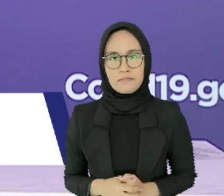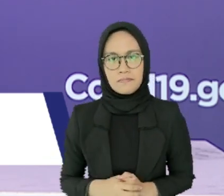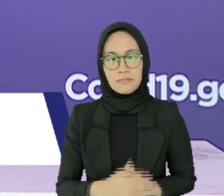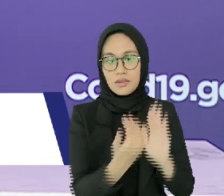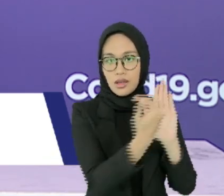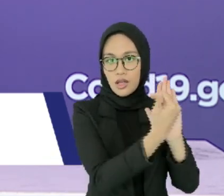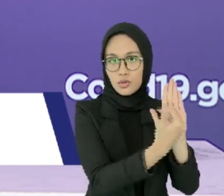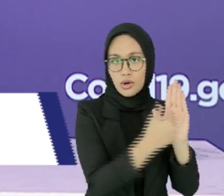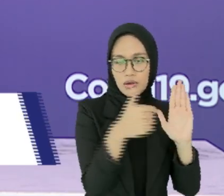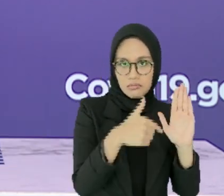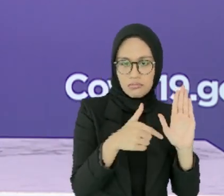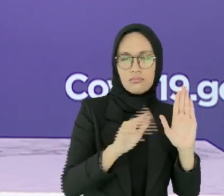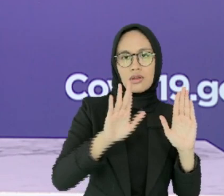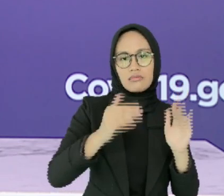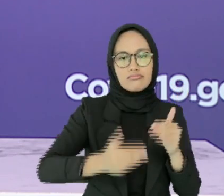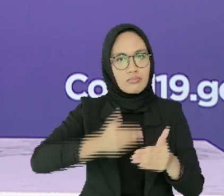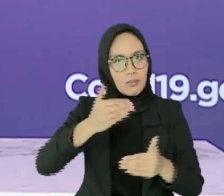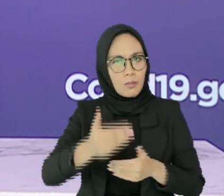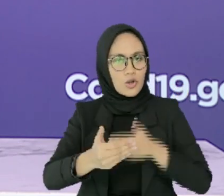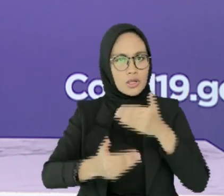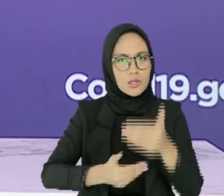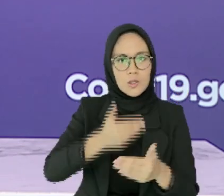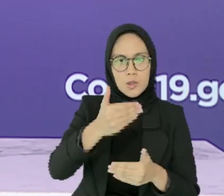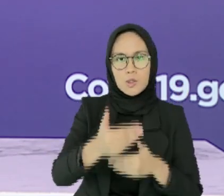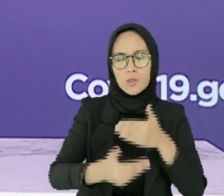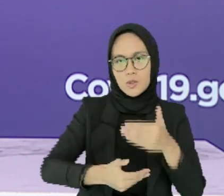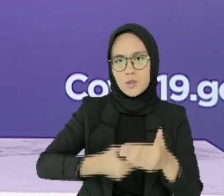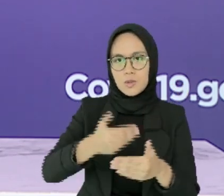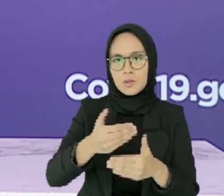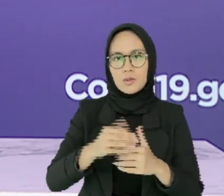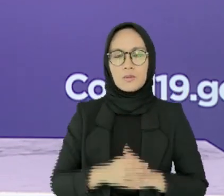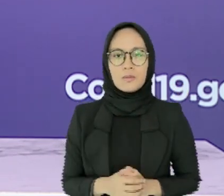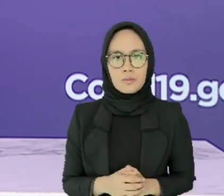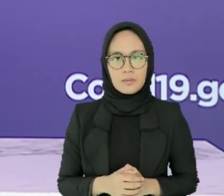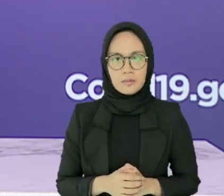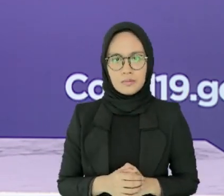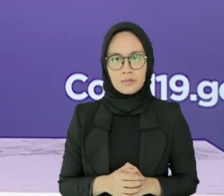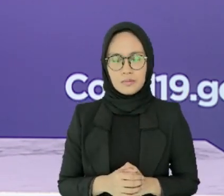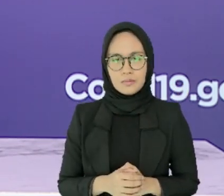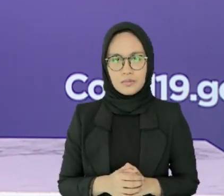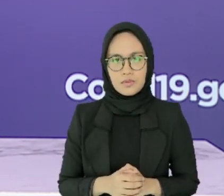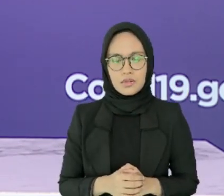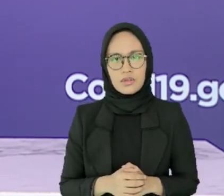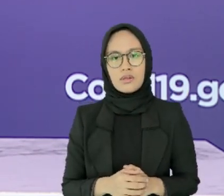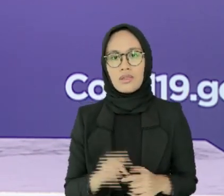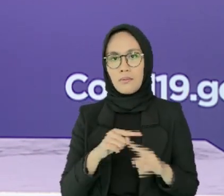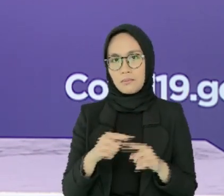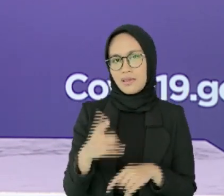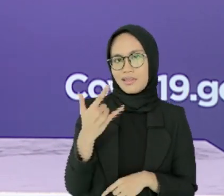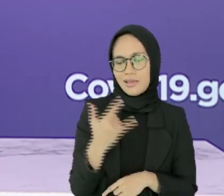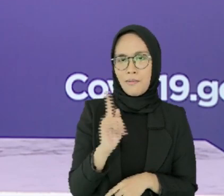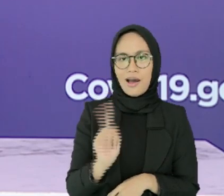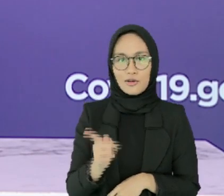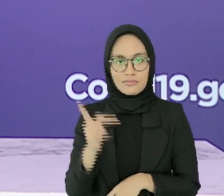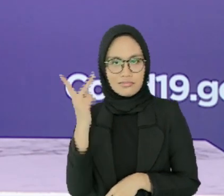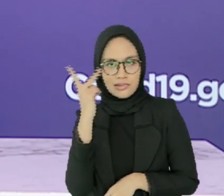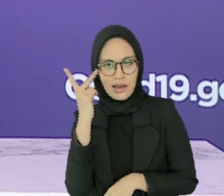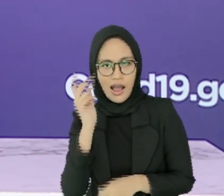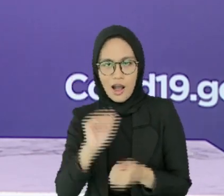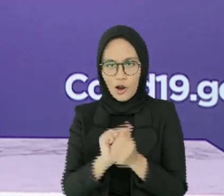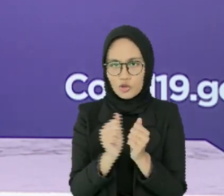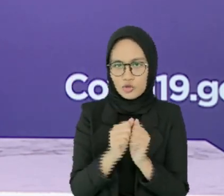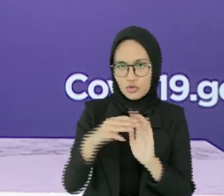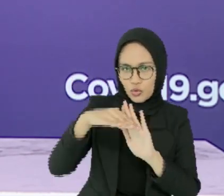akan dilakukan secara bertahap sebagai antisipasi potensi kenaikan kasus Hai semua pelaku